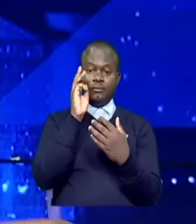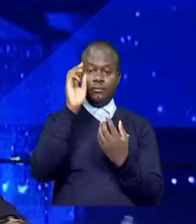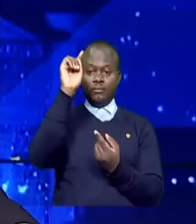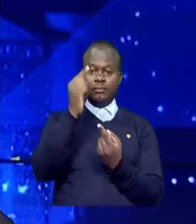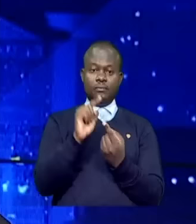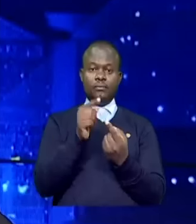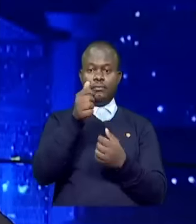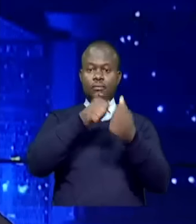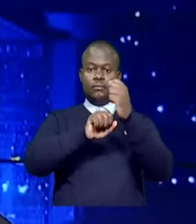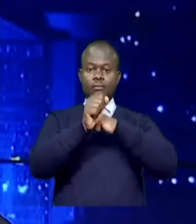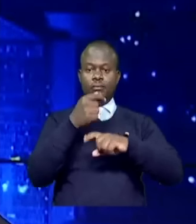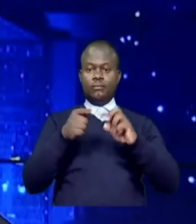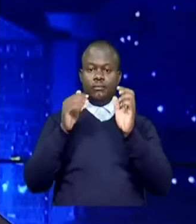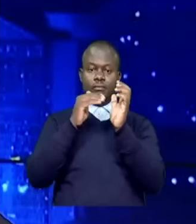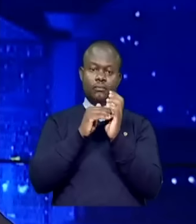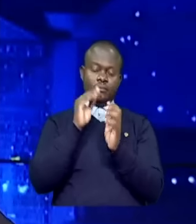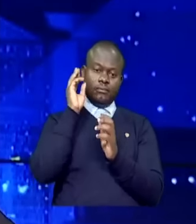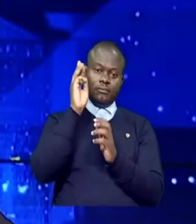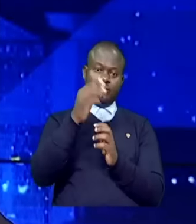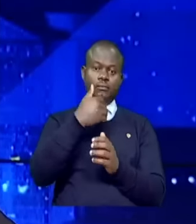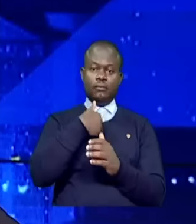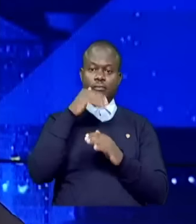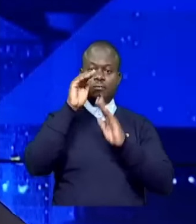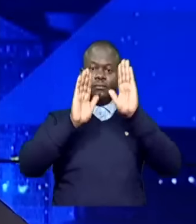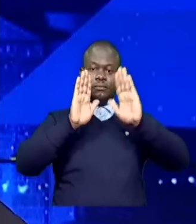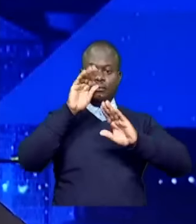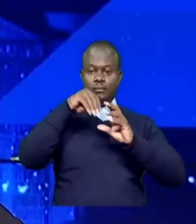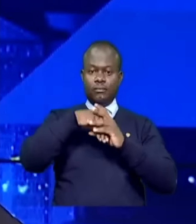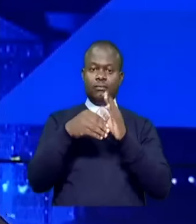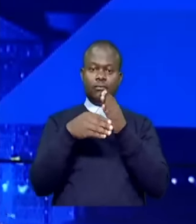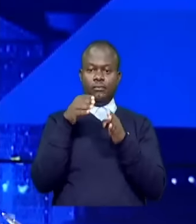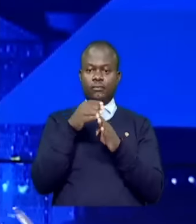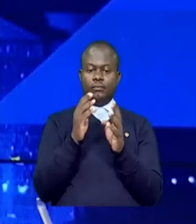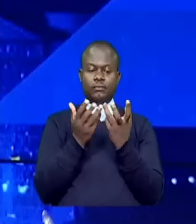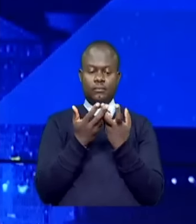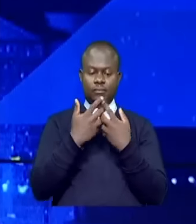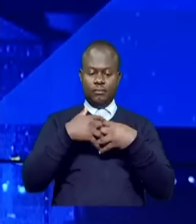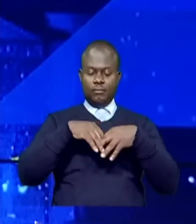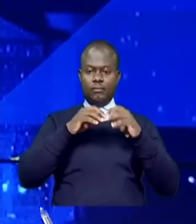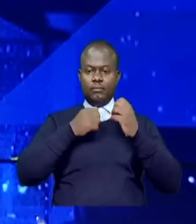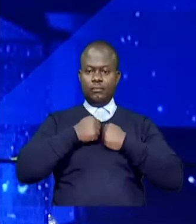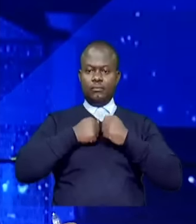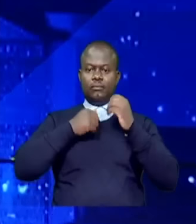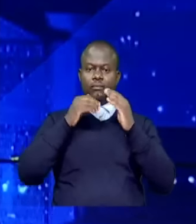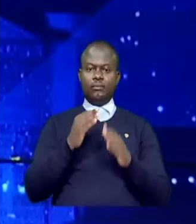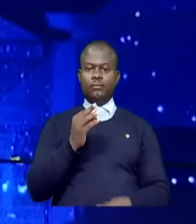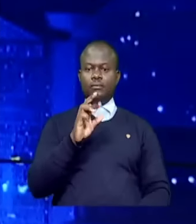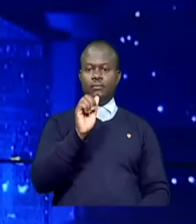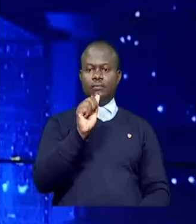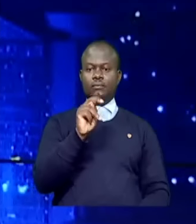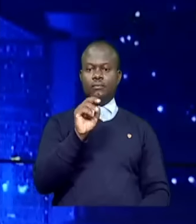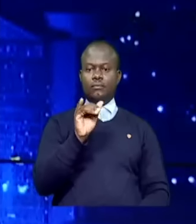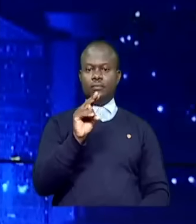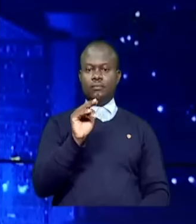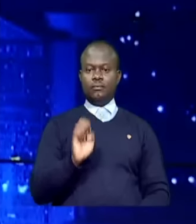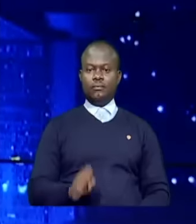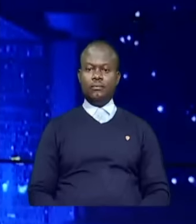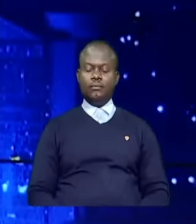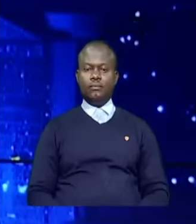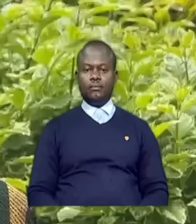ibyo bikorwa ariko kandi bukanagira uruhare mu kubaka ubumwe bw'abanyarwanda Francine Umutesi